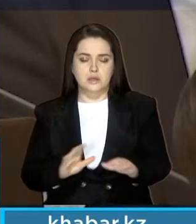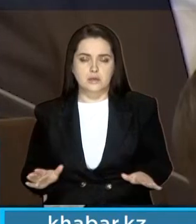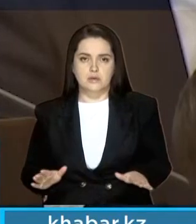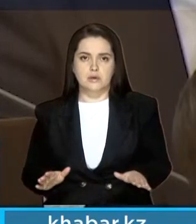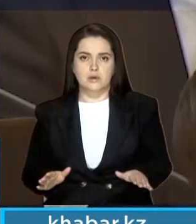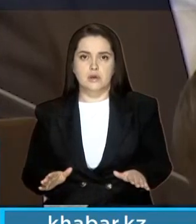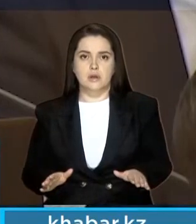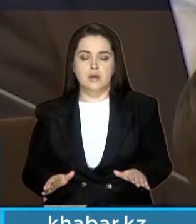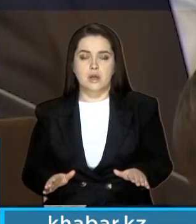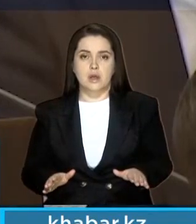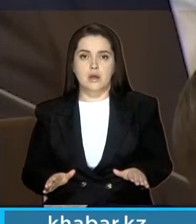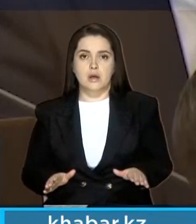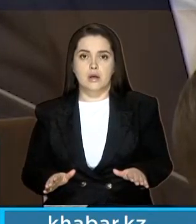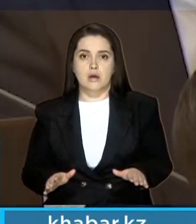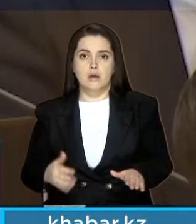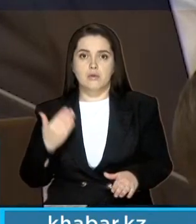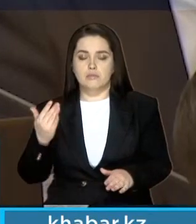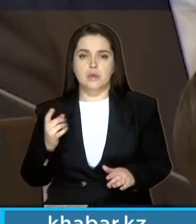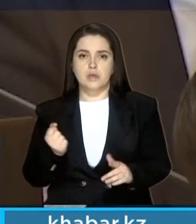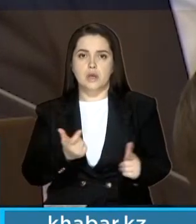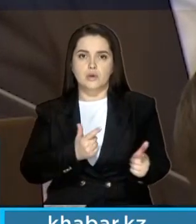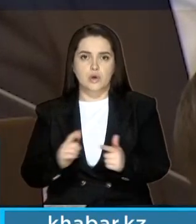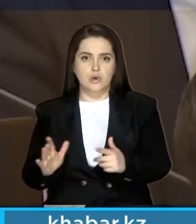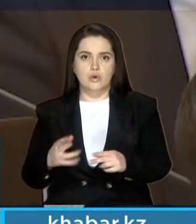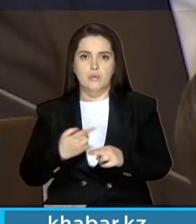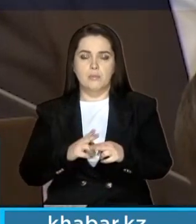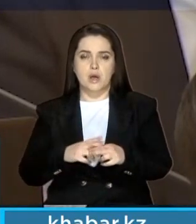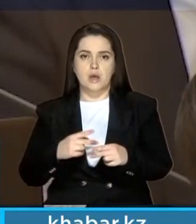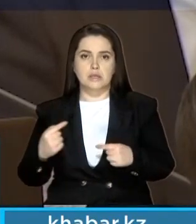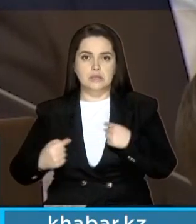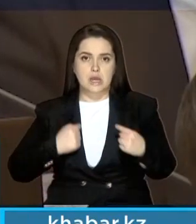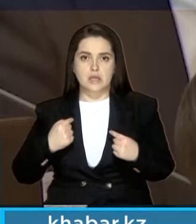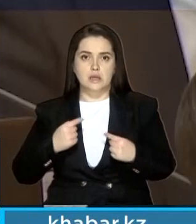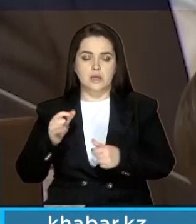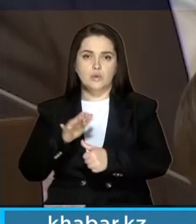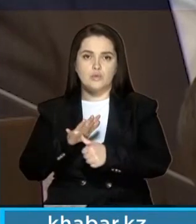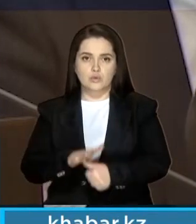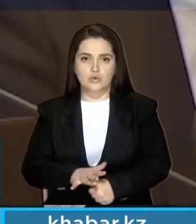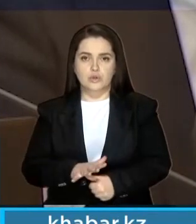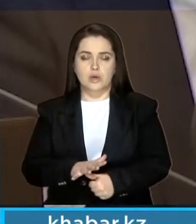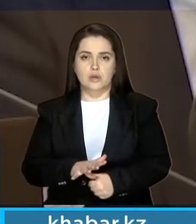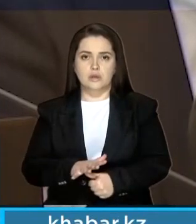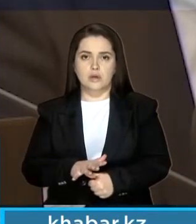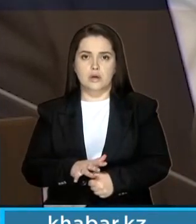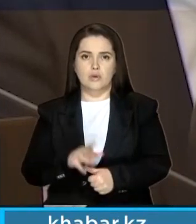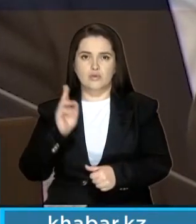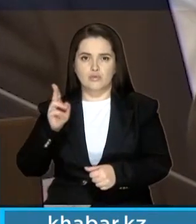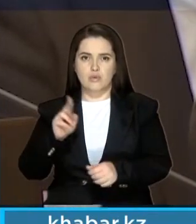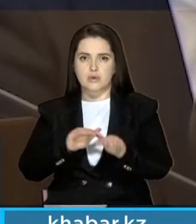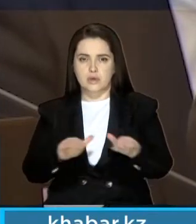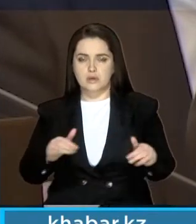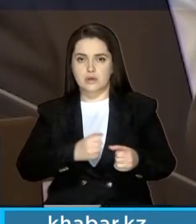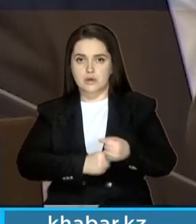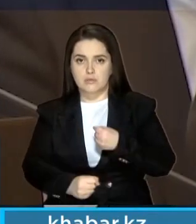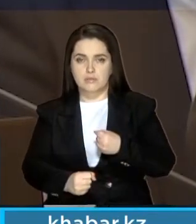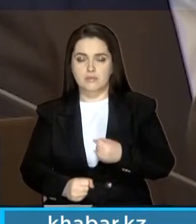норму, обозначив, что они не готовы причинять физические страдания и унижать достоинство педофилов,